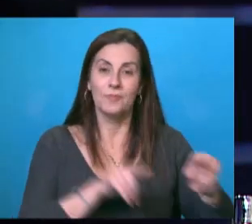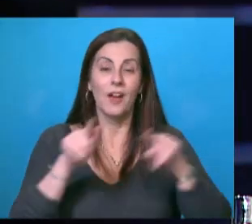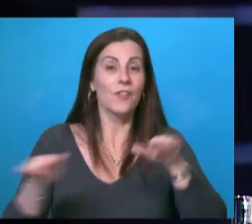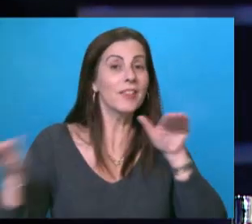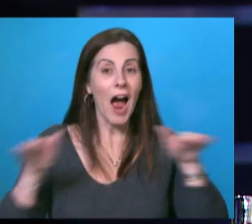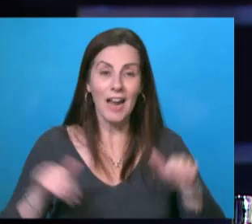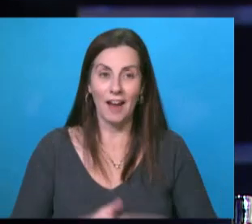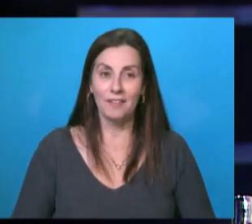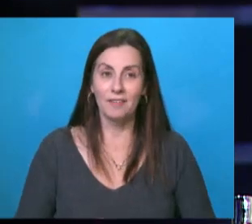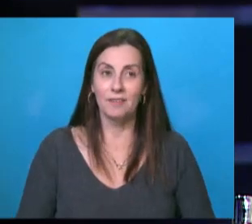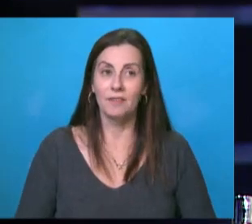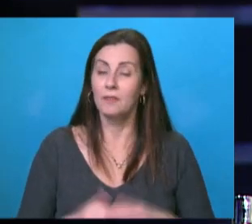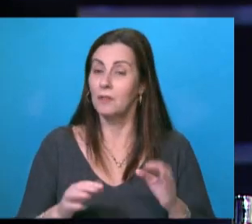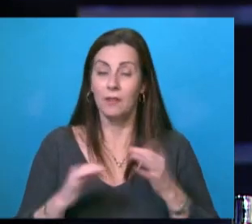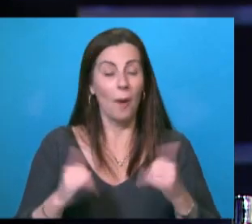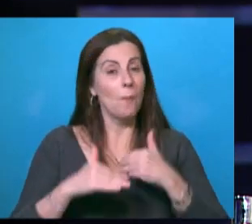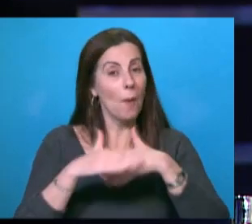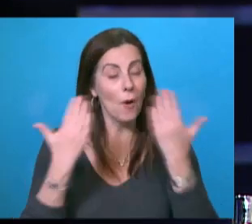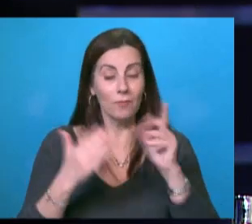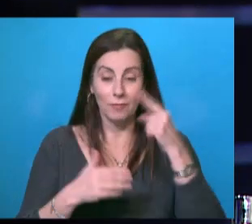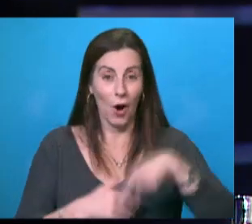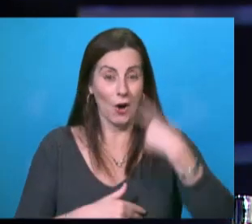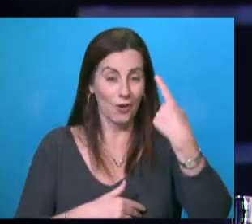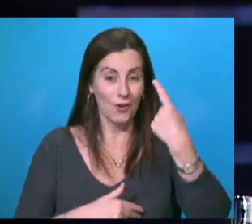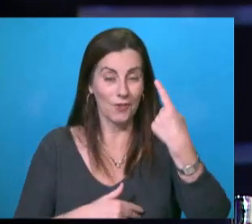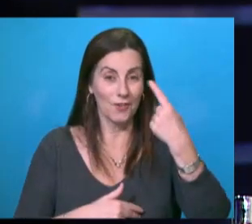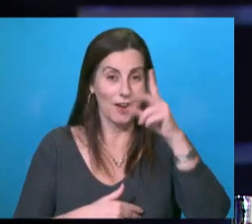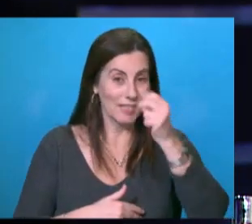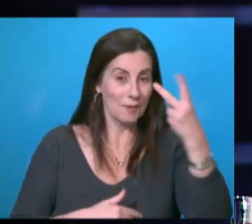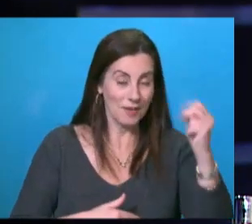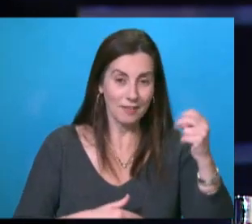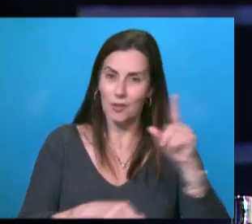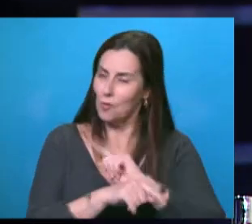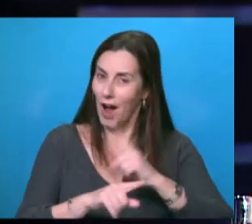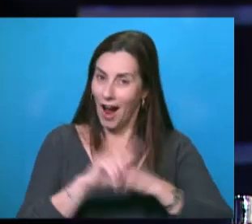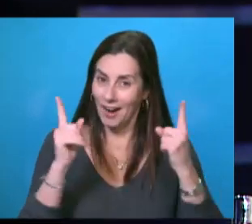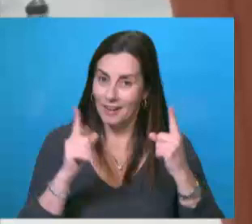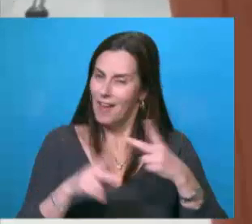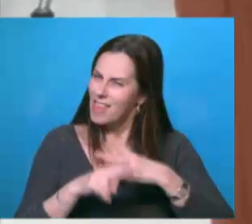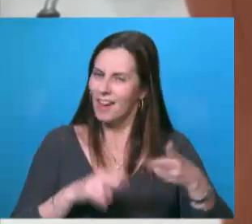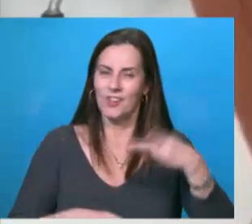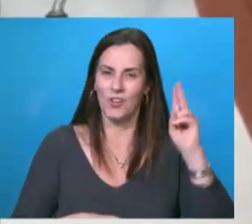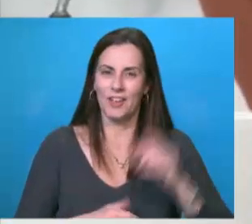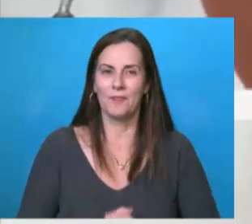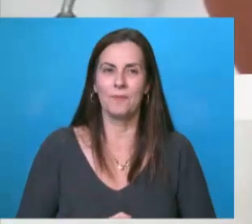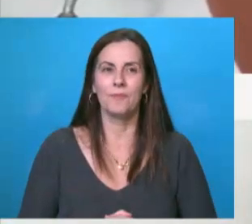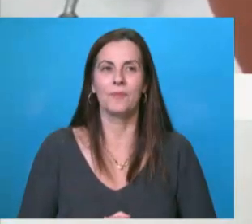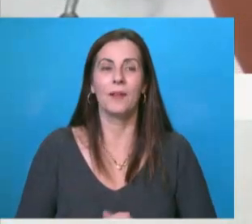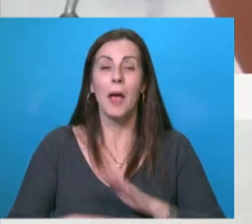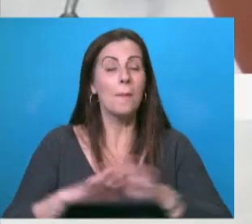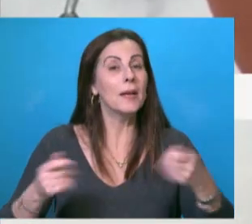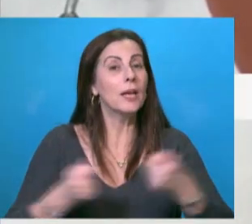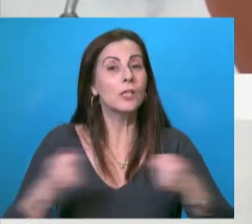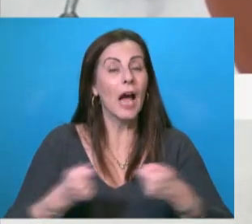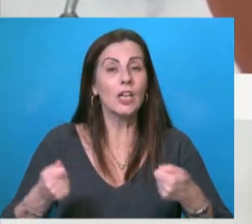מדינה שנכנסה הבוקר, היום הראשון של שנת 2020, לעידן אחר, נקי יותר, עידן בלי שקיות פלסטיק.